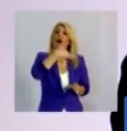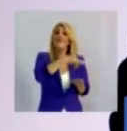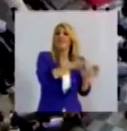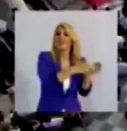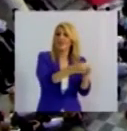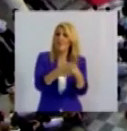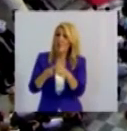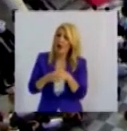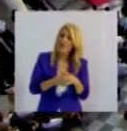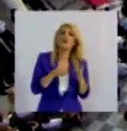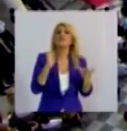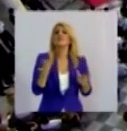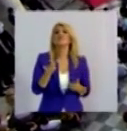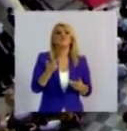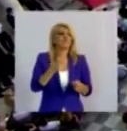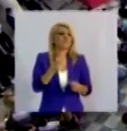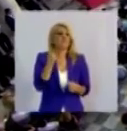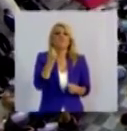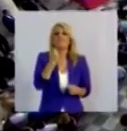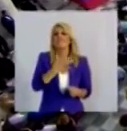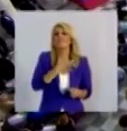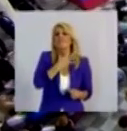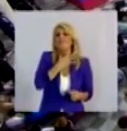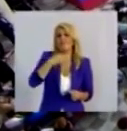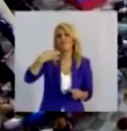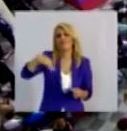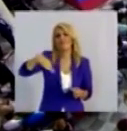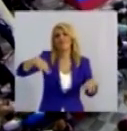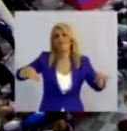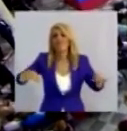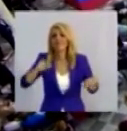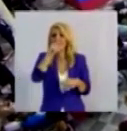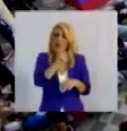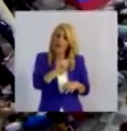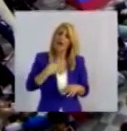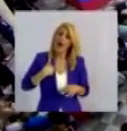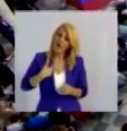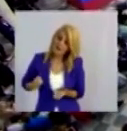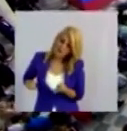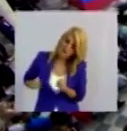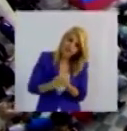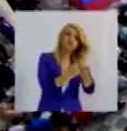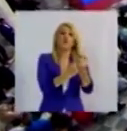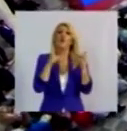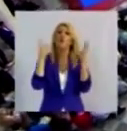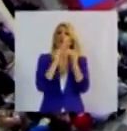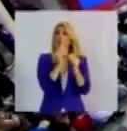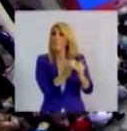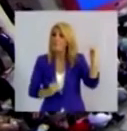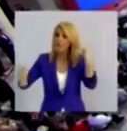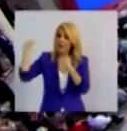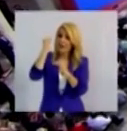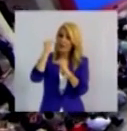ή είναι οικονομικά ενίσχυροι και πρέπει να βοηθηθούν για να ολοκληρώσουν τις σπουδές τους σε προπτυχιακό και μεταπτυχιακό